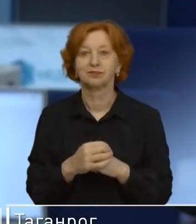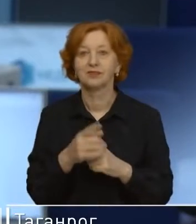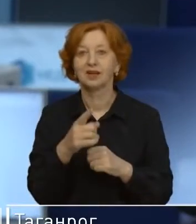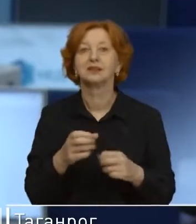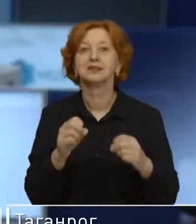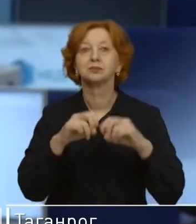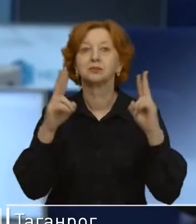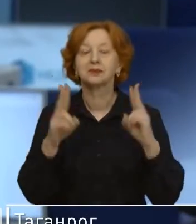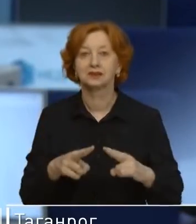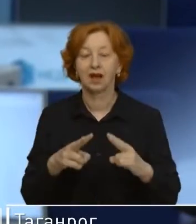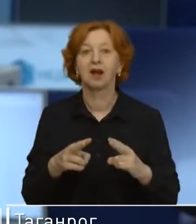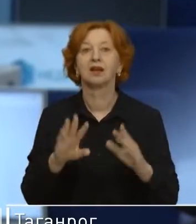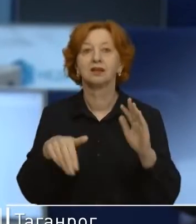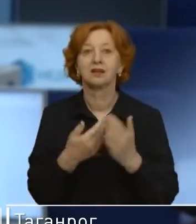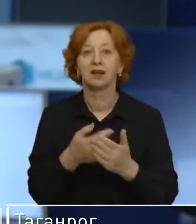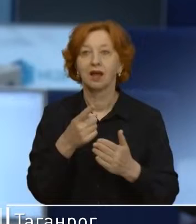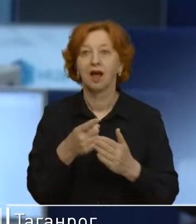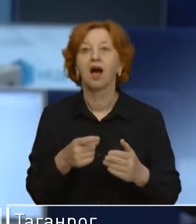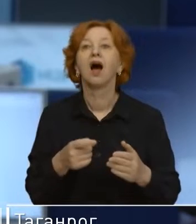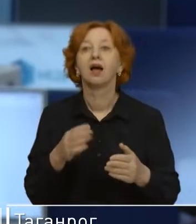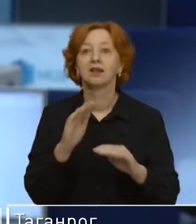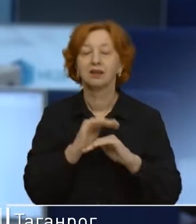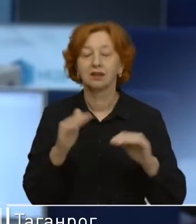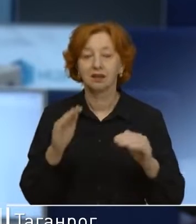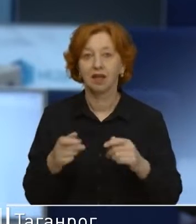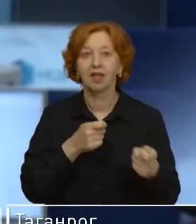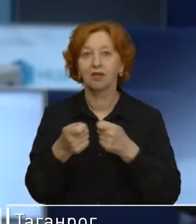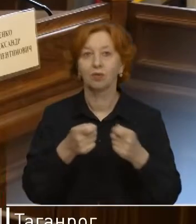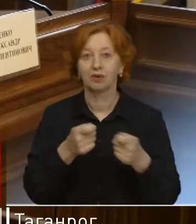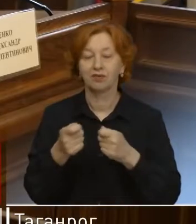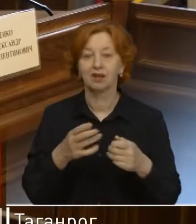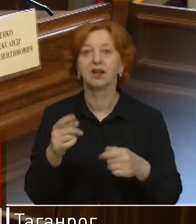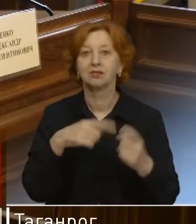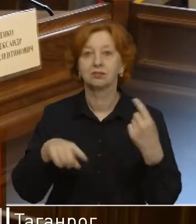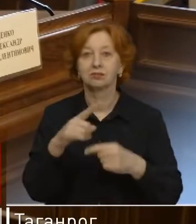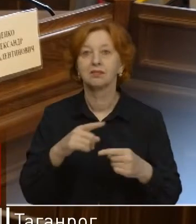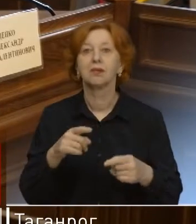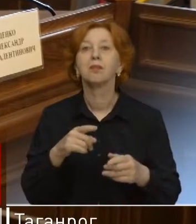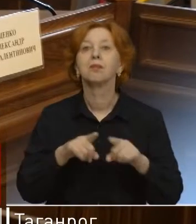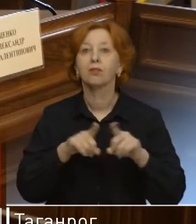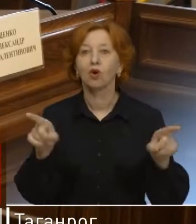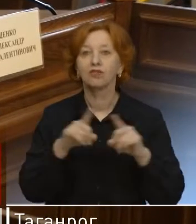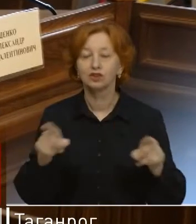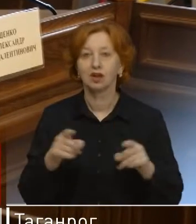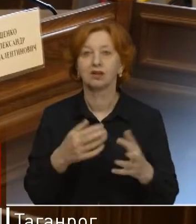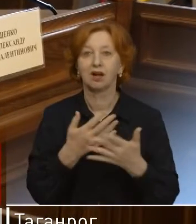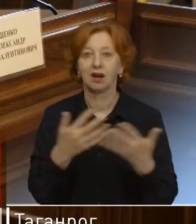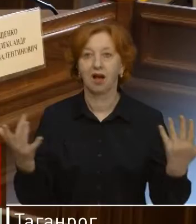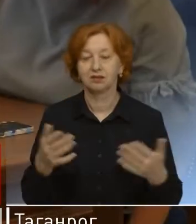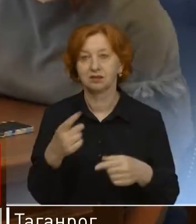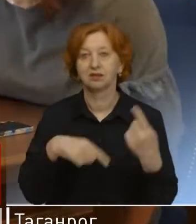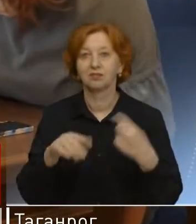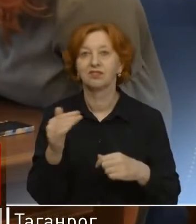Создать специальные классы для детей с ментальными нарушениями. Донские парламентарии займутся продвижением этой и других инициатив на